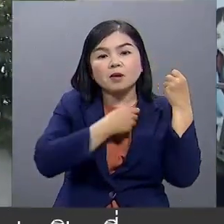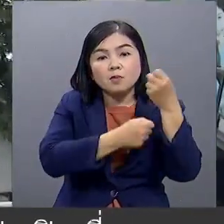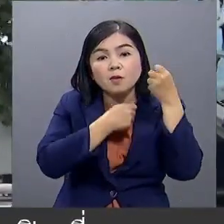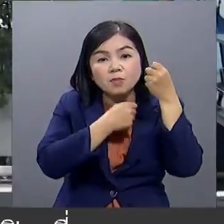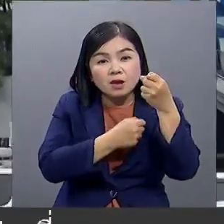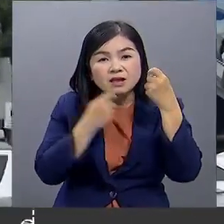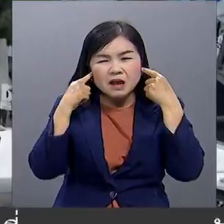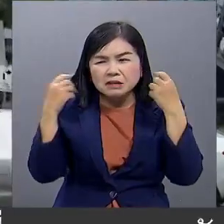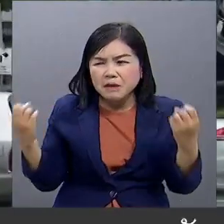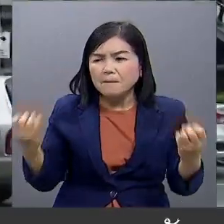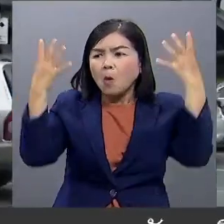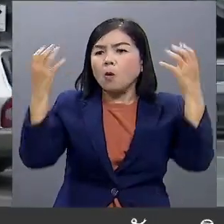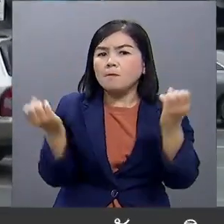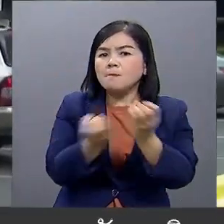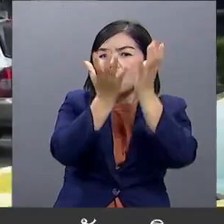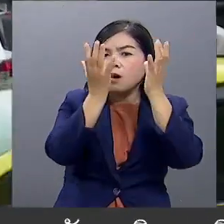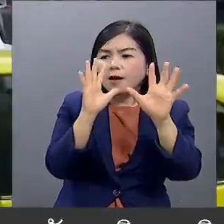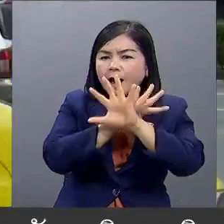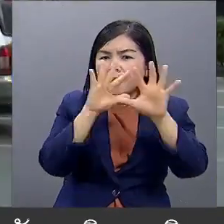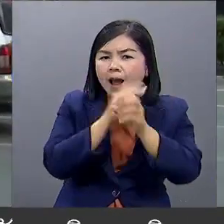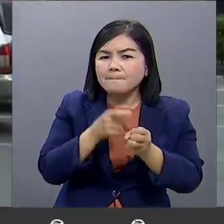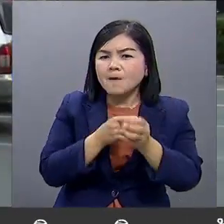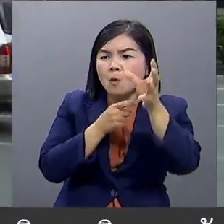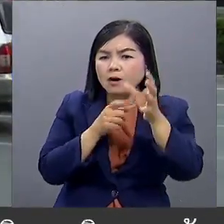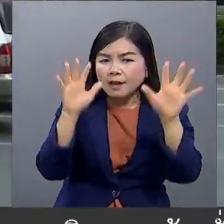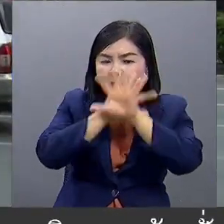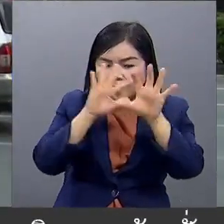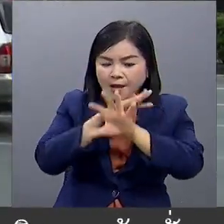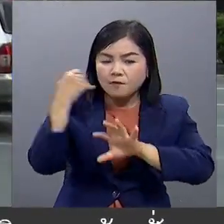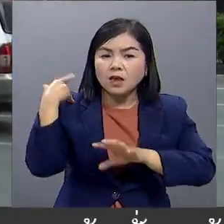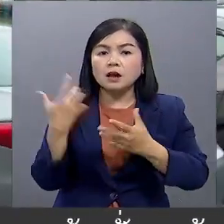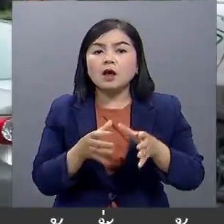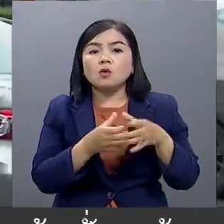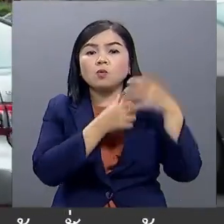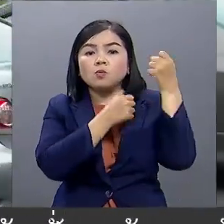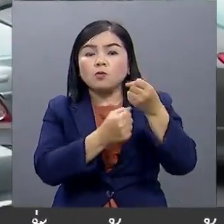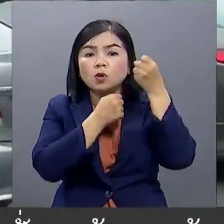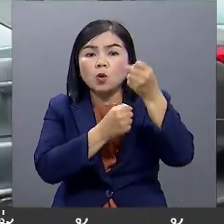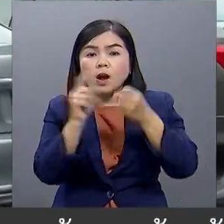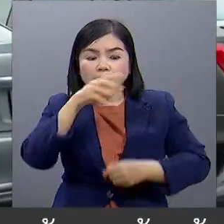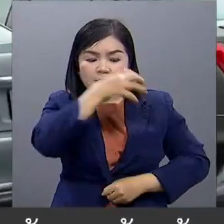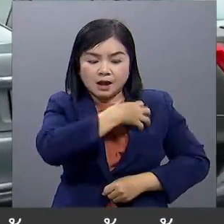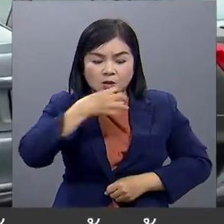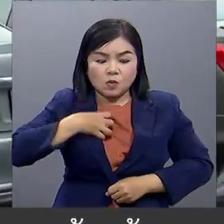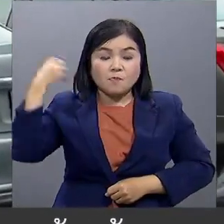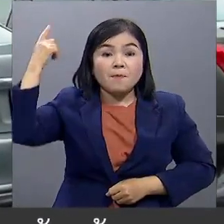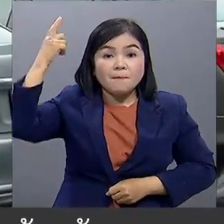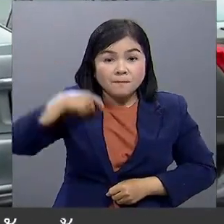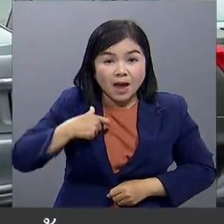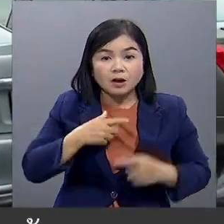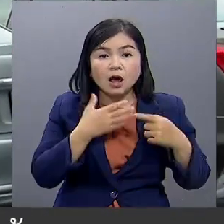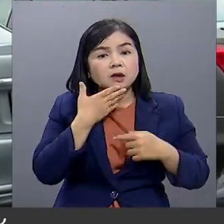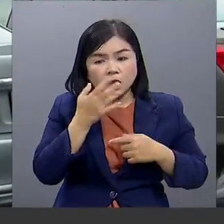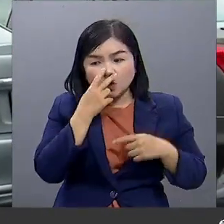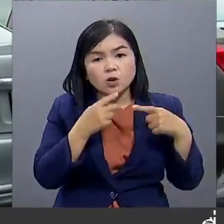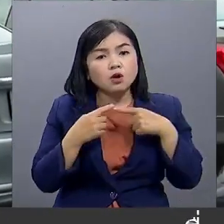คล้ายกับระเบิดเกิดขึ้นนะครับมีรายงานว่านอกจากการชุมนุมที่บริเวณสถานทูตเวียนมาที่อาจจะเกิดขึ้นอย่างต่อเนื่องเพื่อ